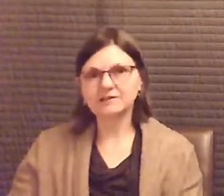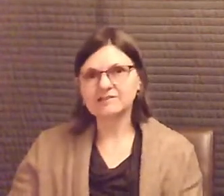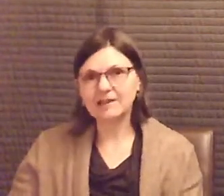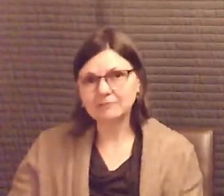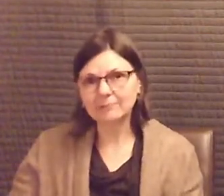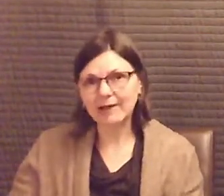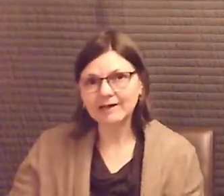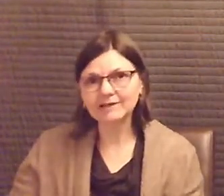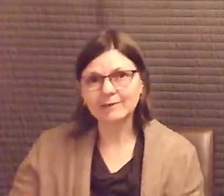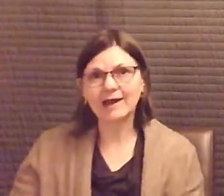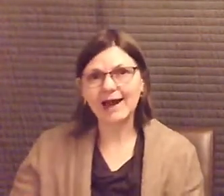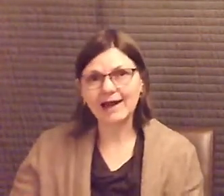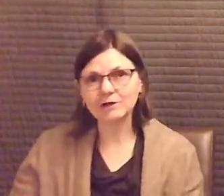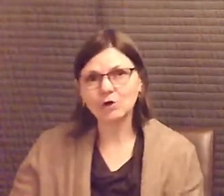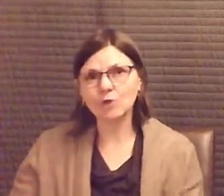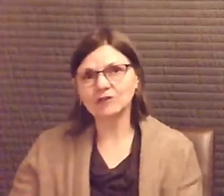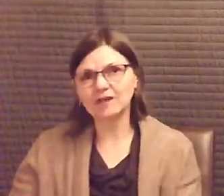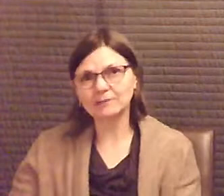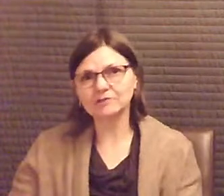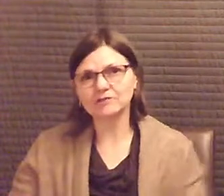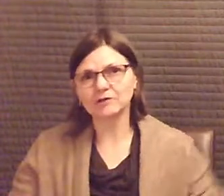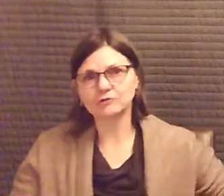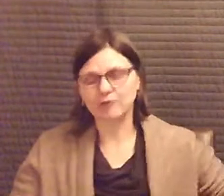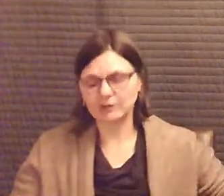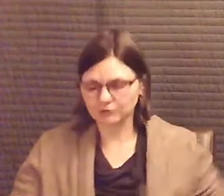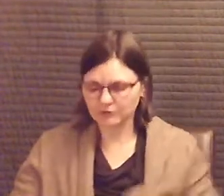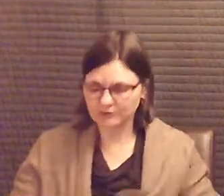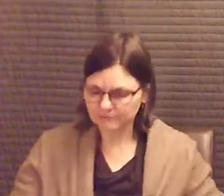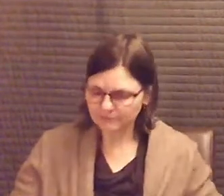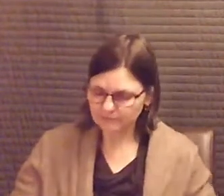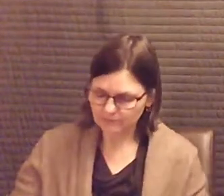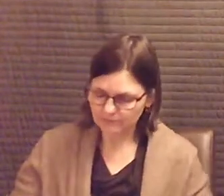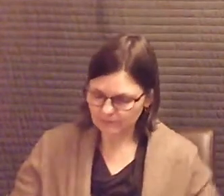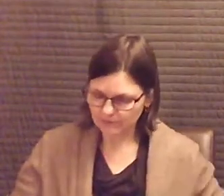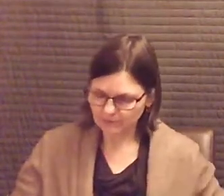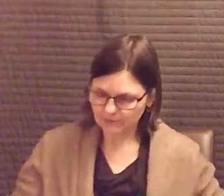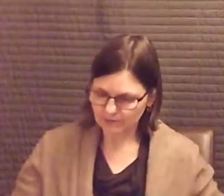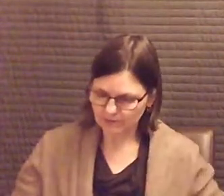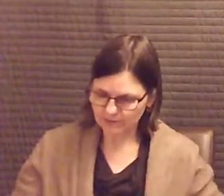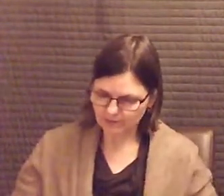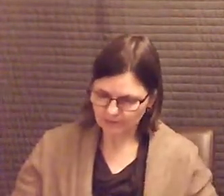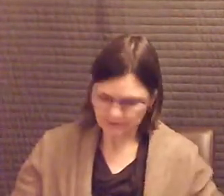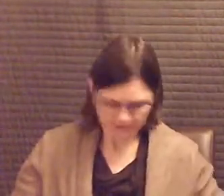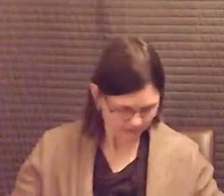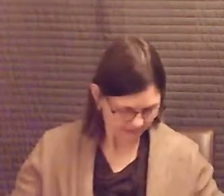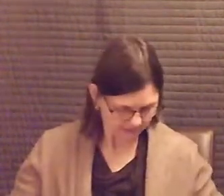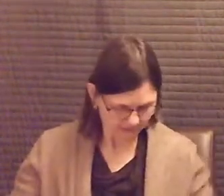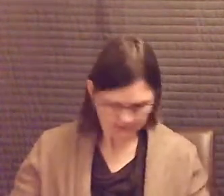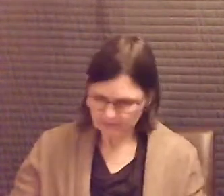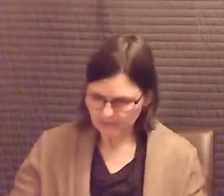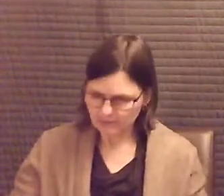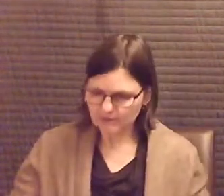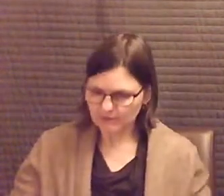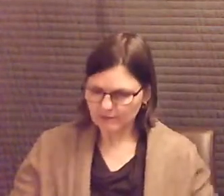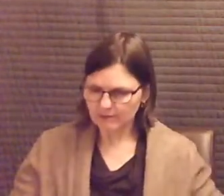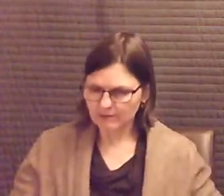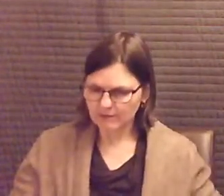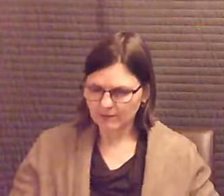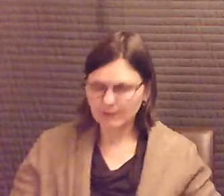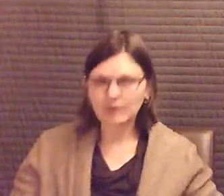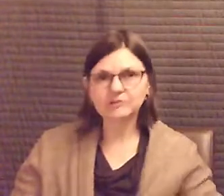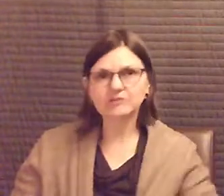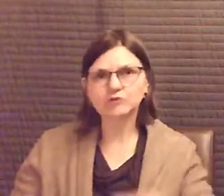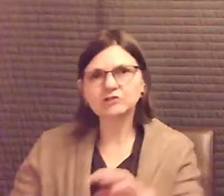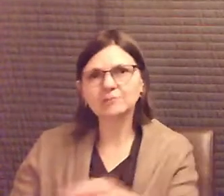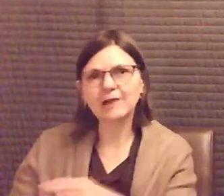dat hij de zeven de plaat mama hagel over egypte zou stuit starten door menkes soort armleuningen dus een team